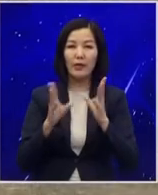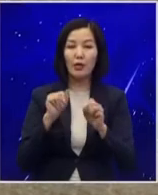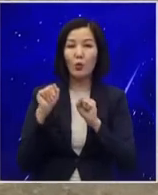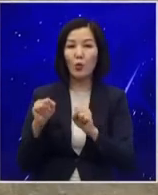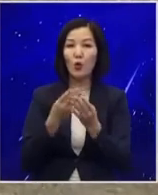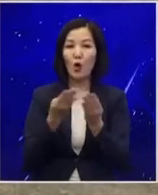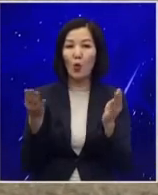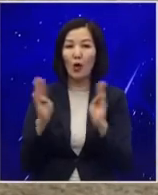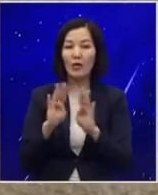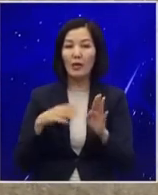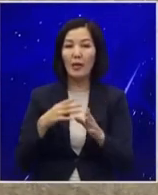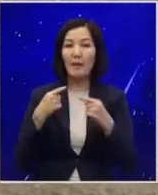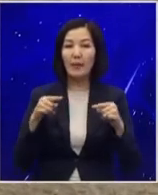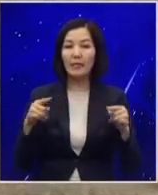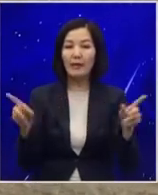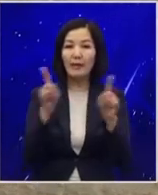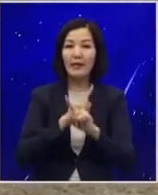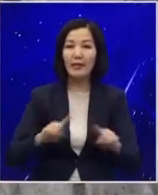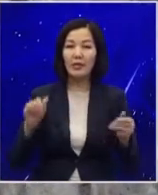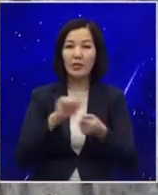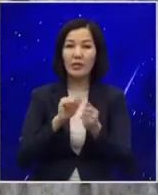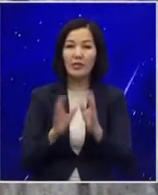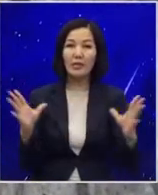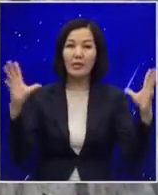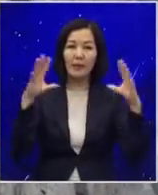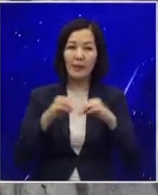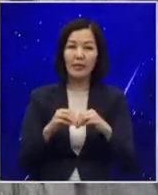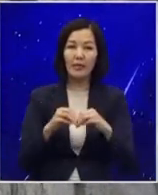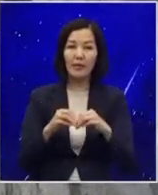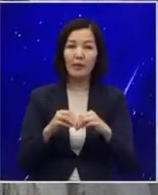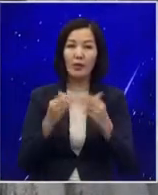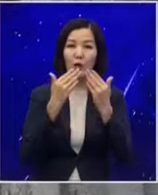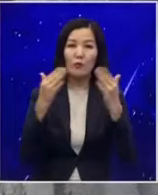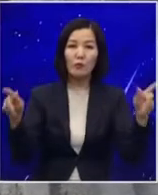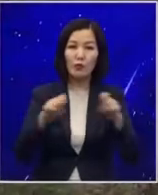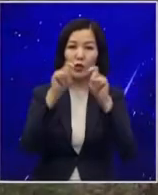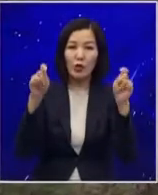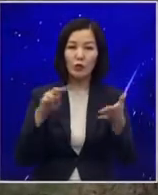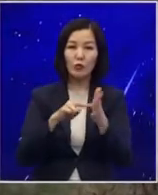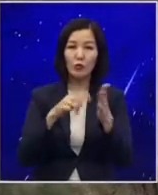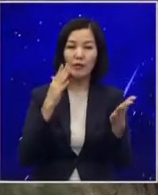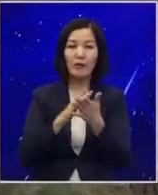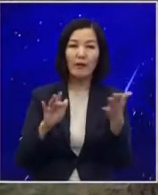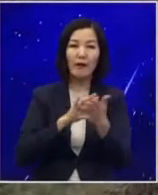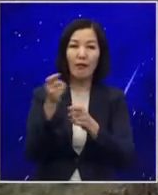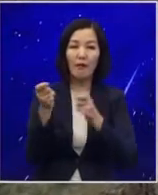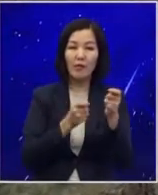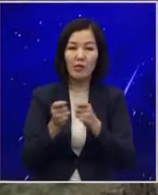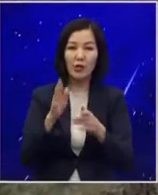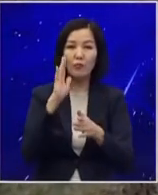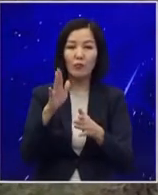алынған. Болашақта басқа да осында ерекше тастарды біріктіріп, аспан астында музей ашу қарастырылуда. Жалпы қала басшылығы